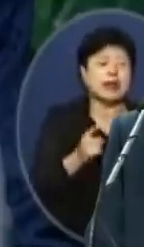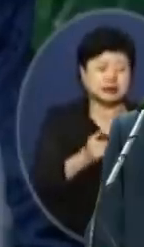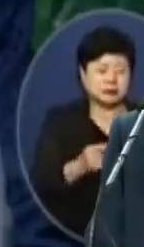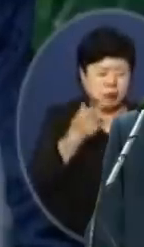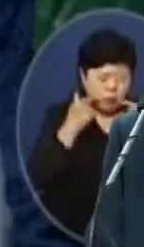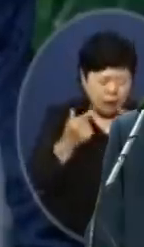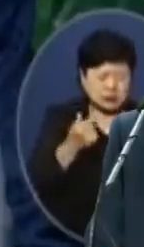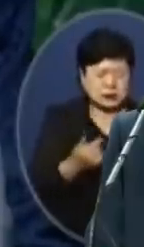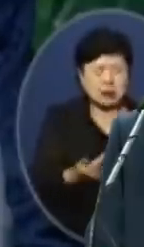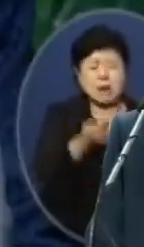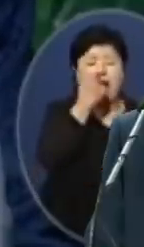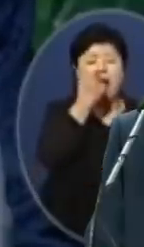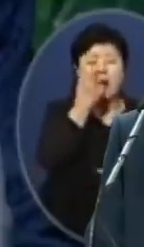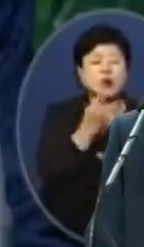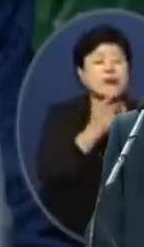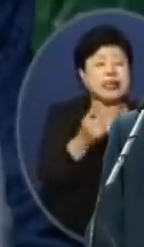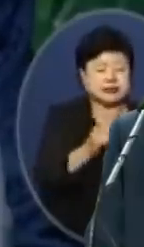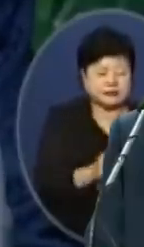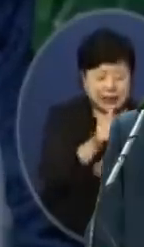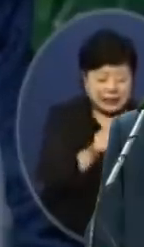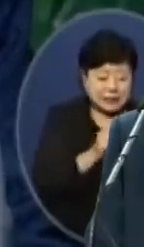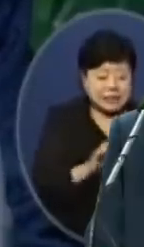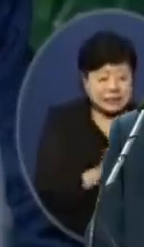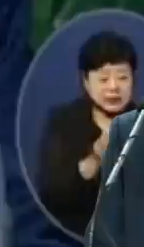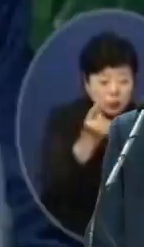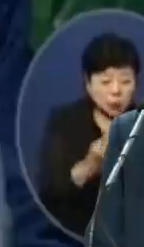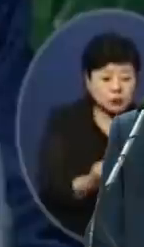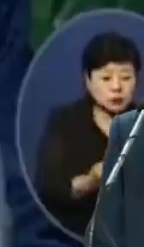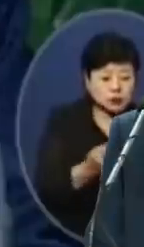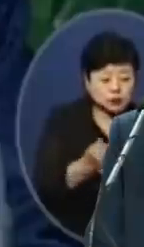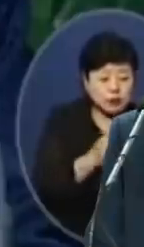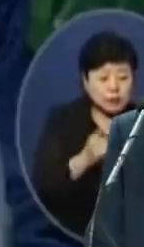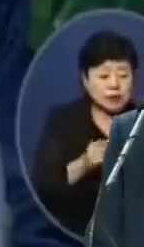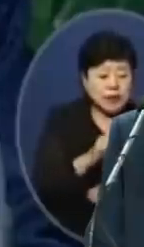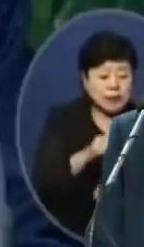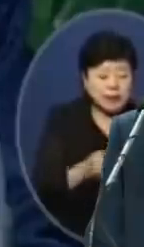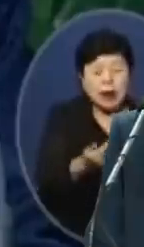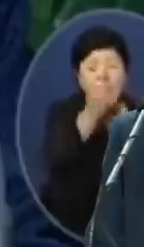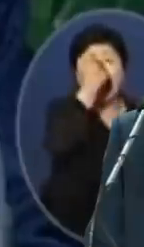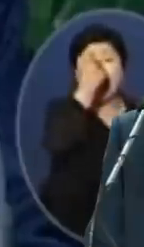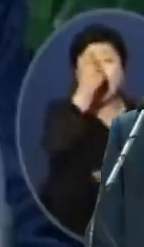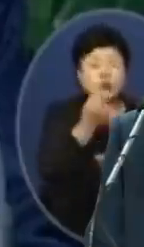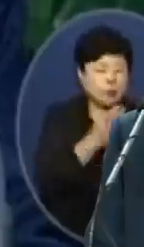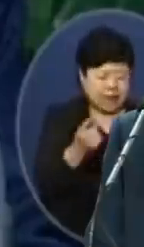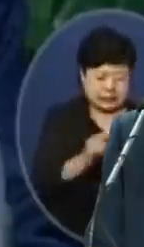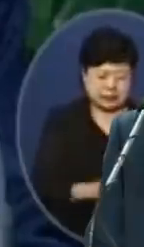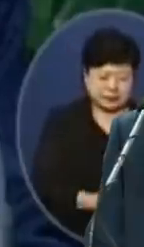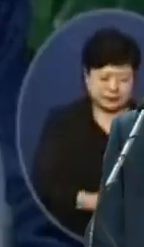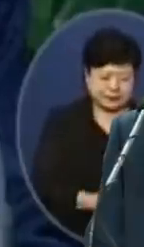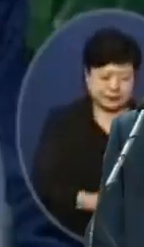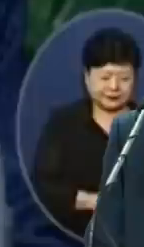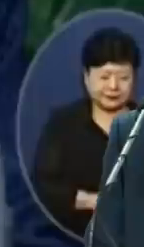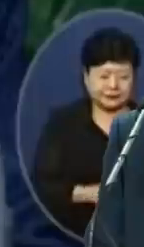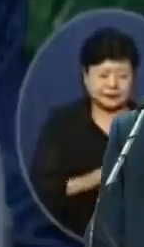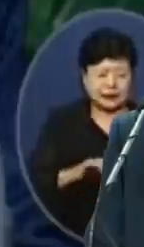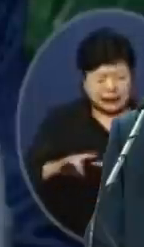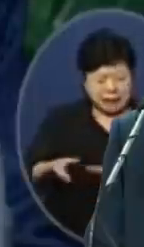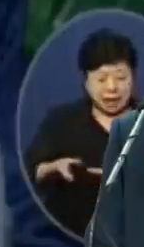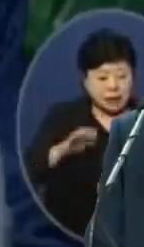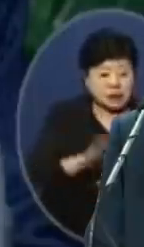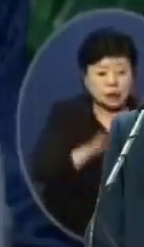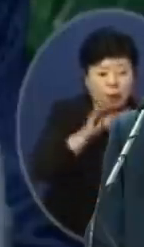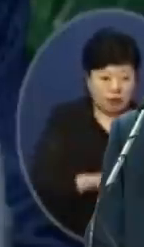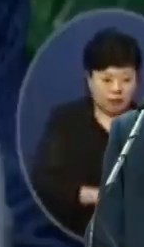확신을 주시는 것입니다. 하나님이 직접 와서 주시는 말씀처럼 마음에 확 잡아주는 것입니다. 마음이